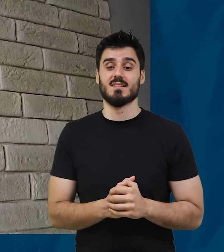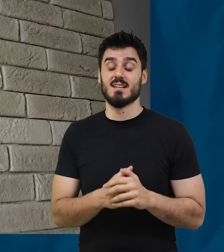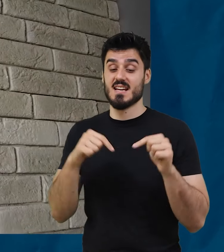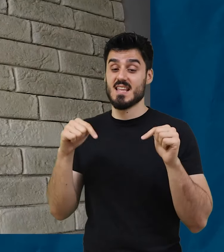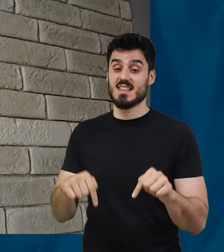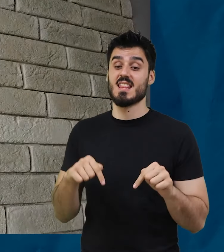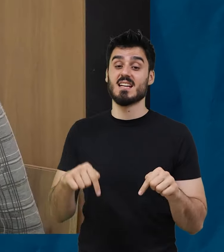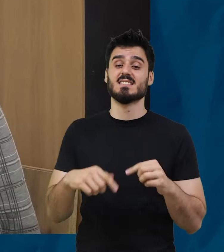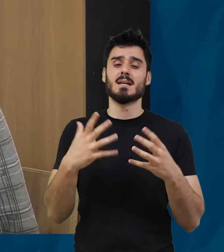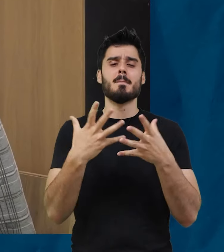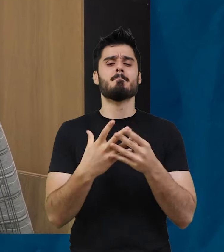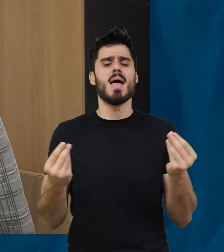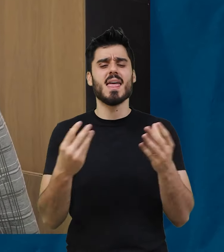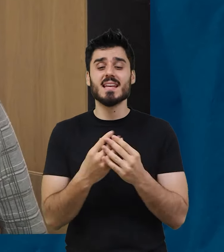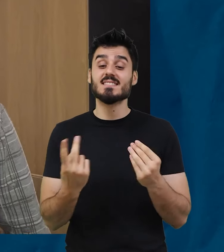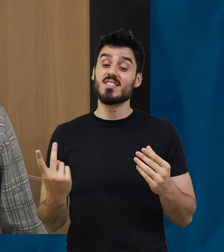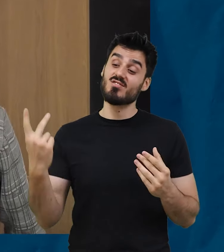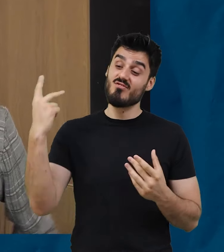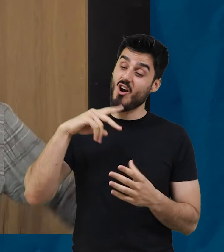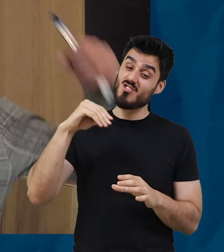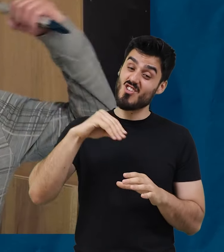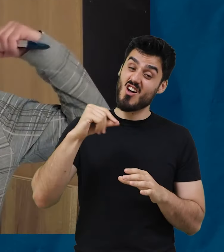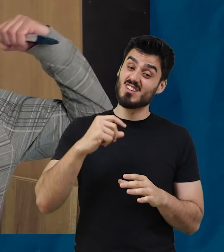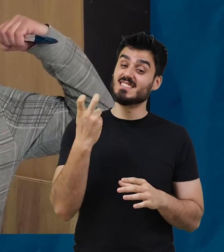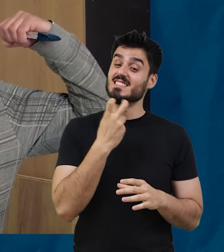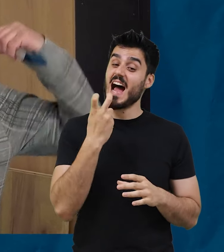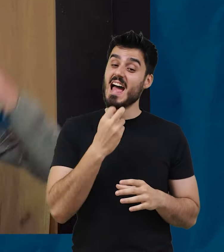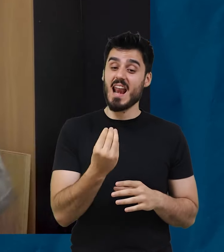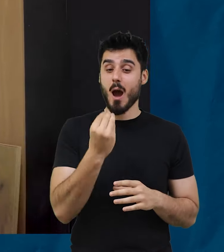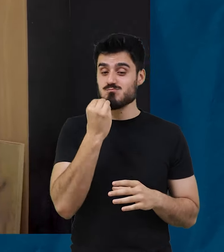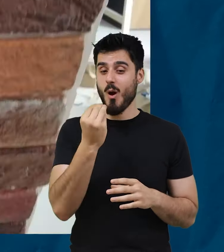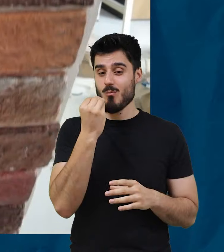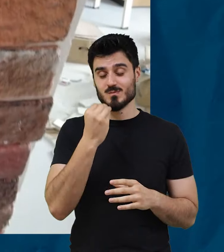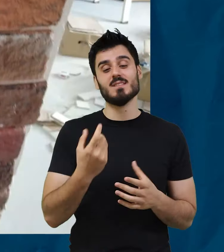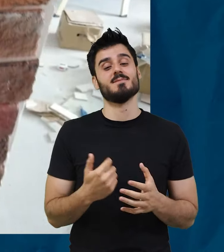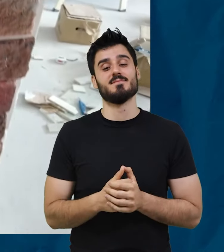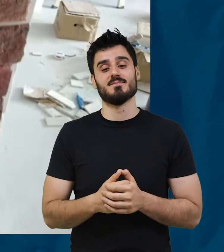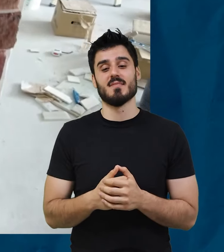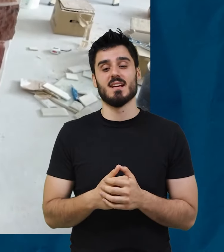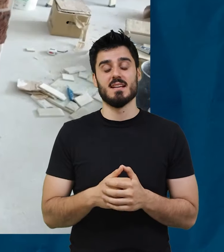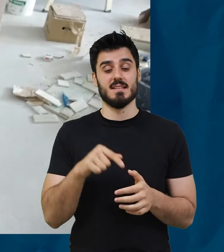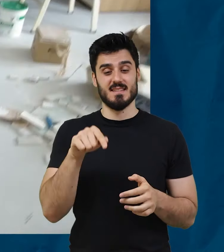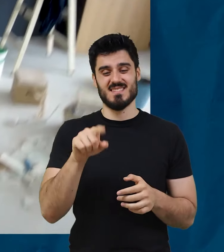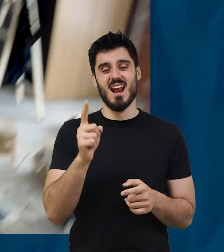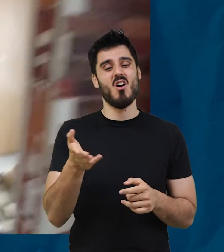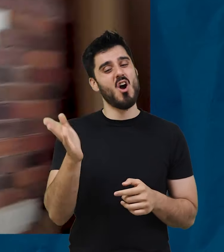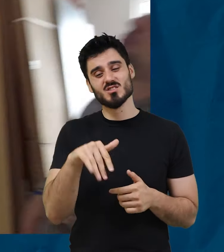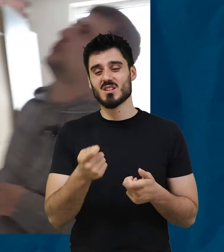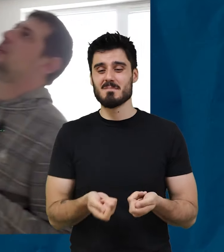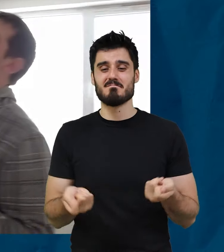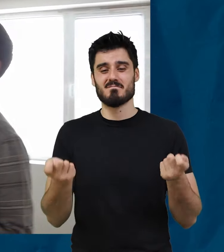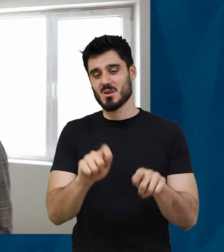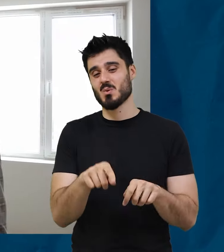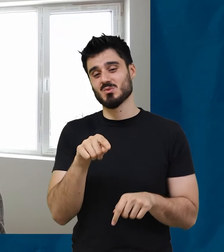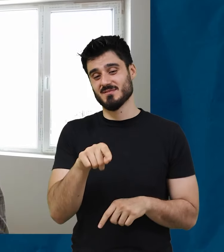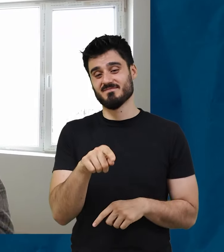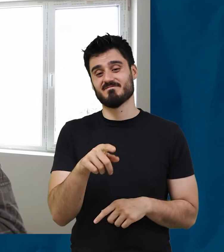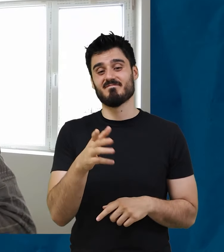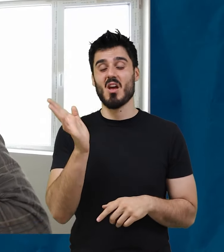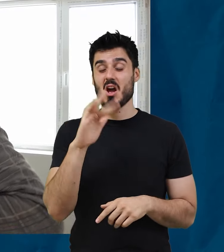Днеска съм на мекички двойно пудра. Имаме и тук да довършваме. Сега Цецо отиде да